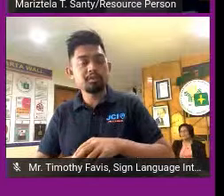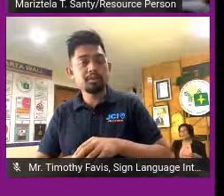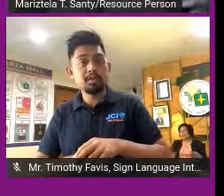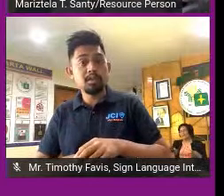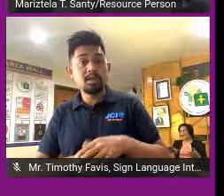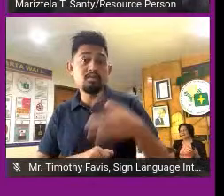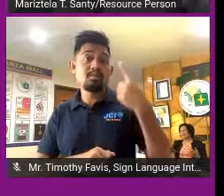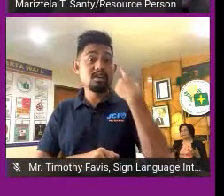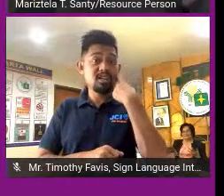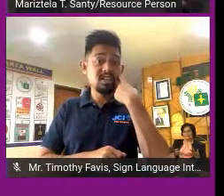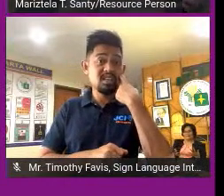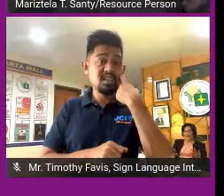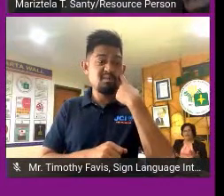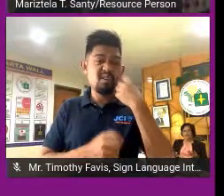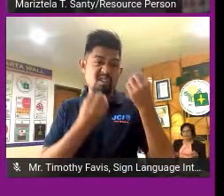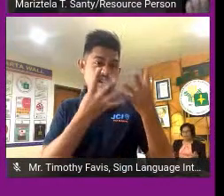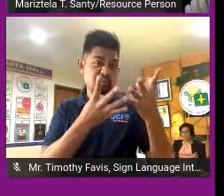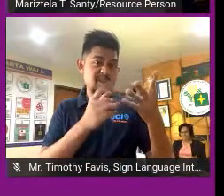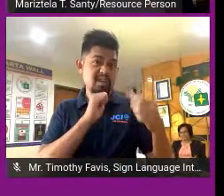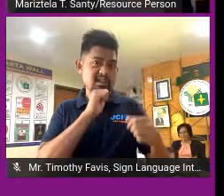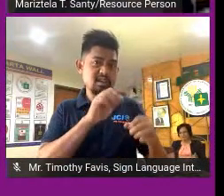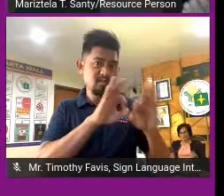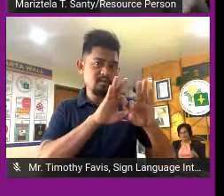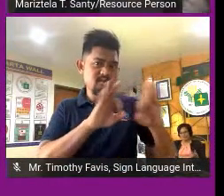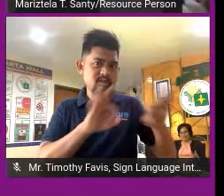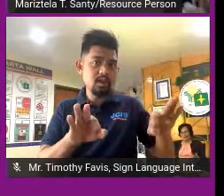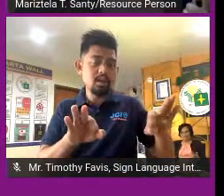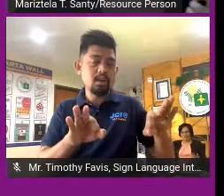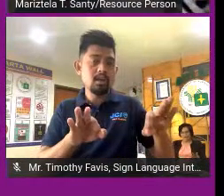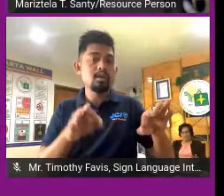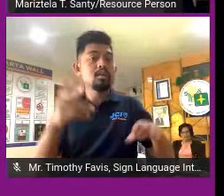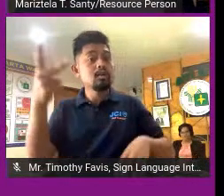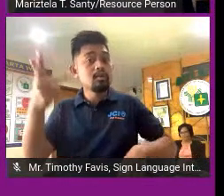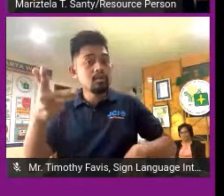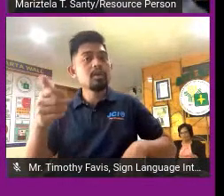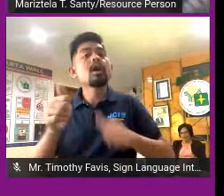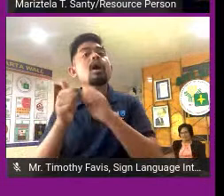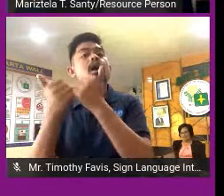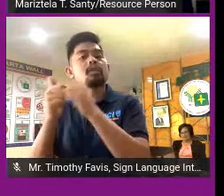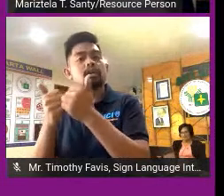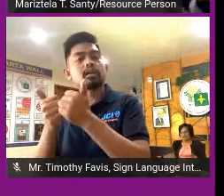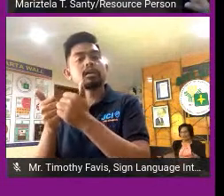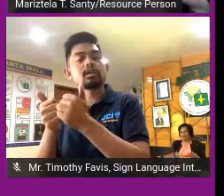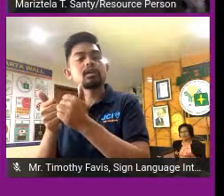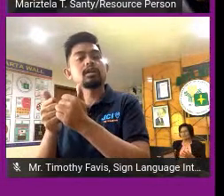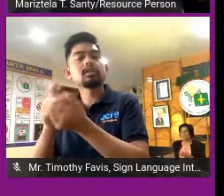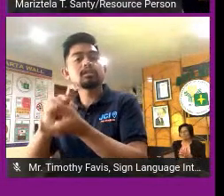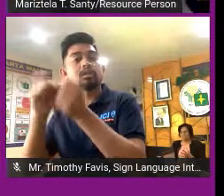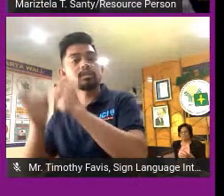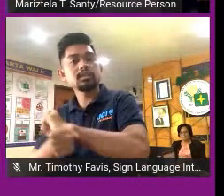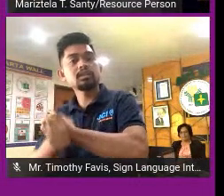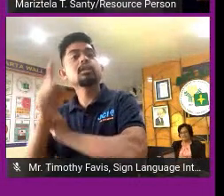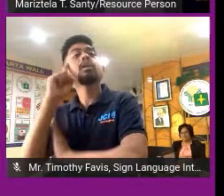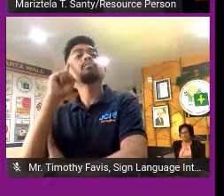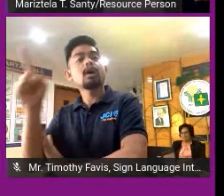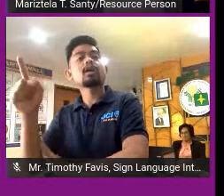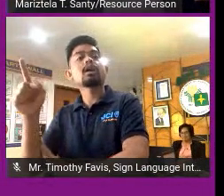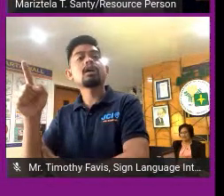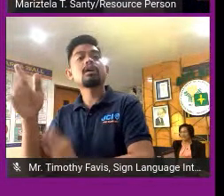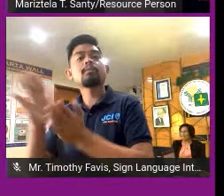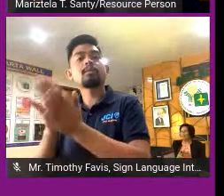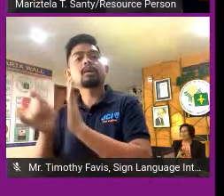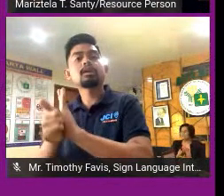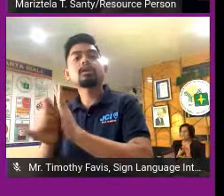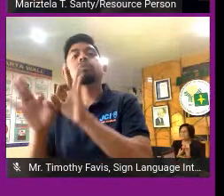Hindi natin lahat aanuhin na magsagot. At least if we can have 5 answers or from the